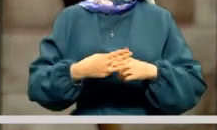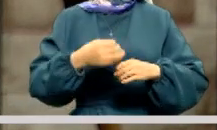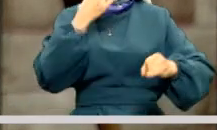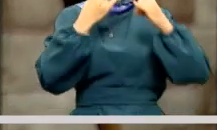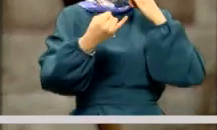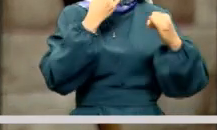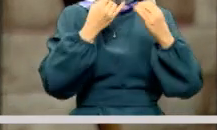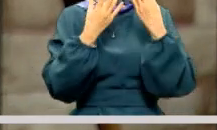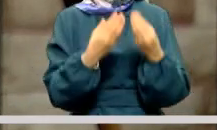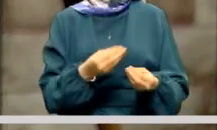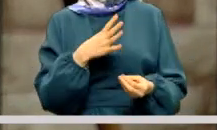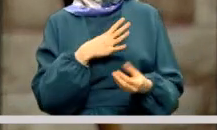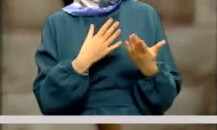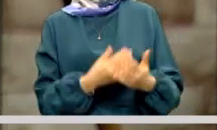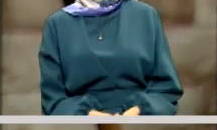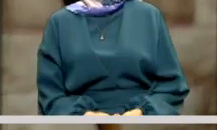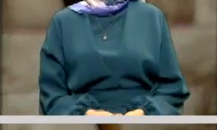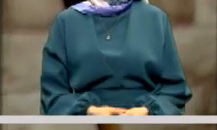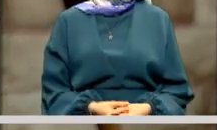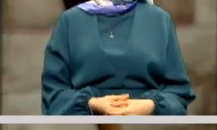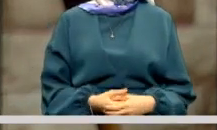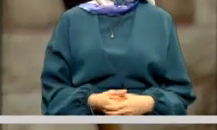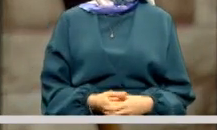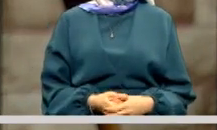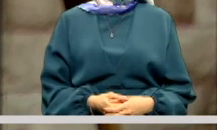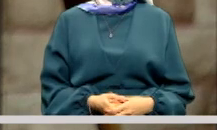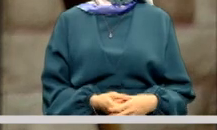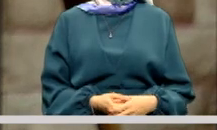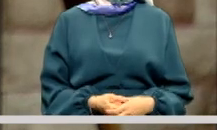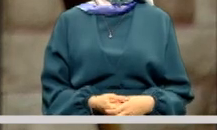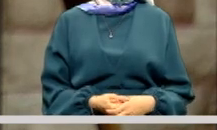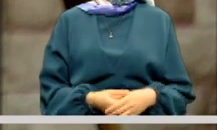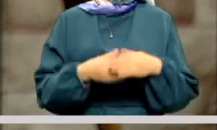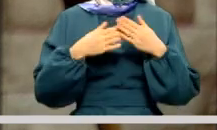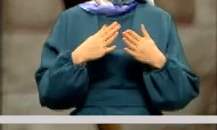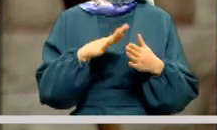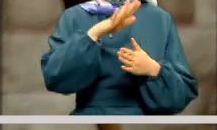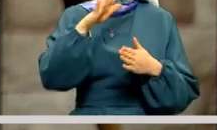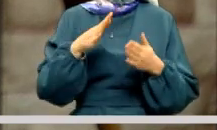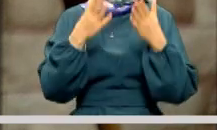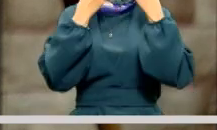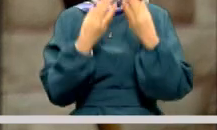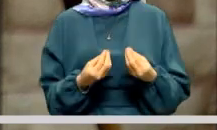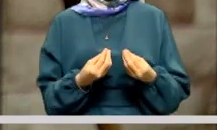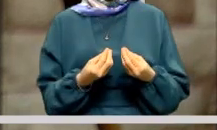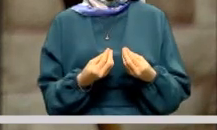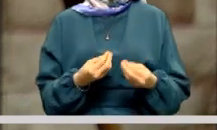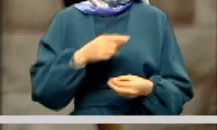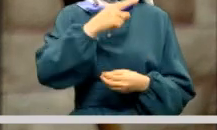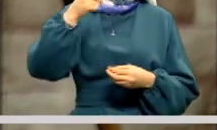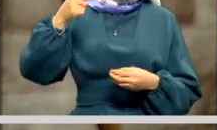ifade ile yorumlanan bir özelliği var bahsedilen özelliği var Ama her halükarda ne olursa olsun bizim